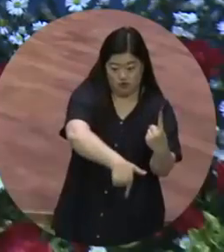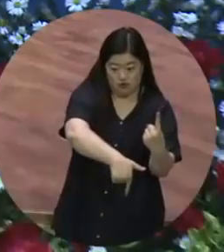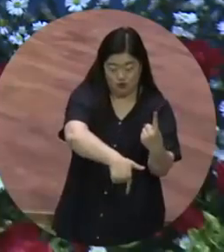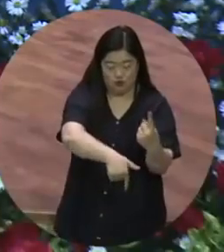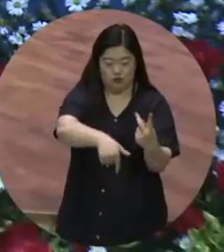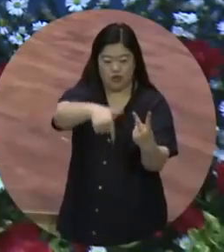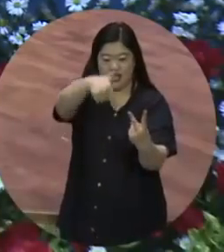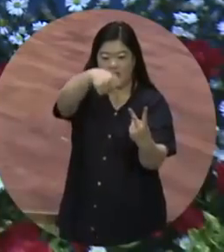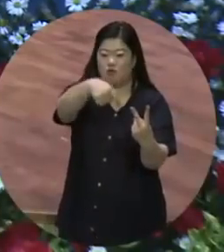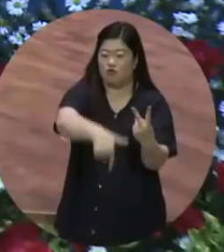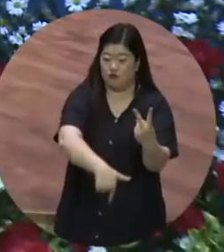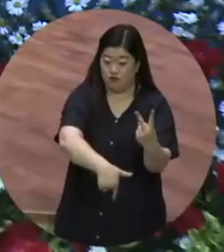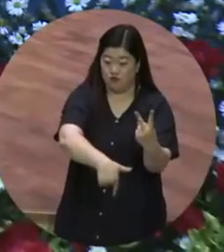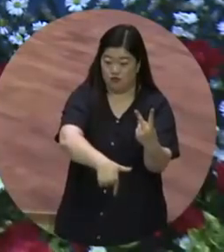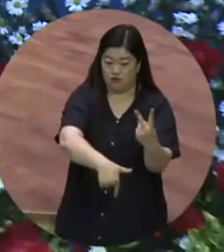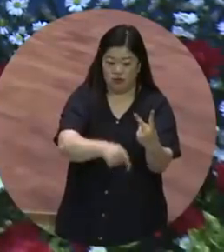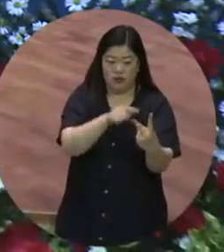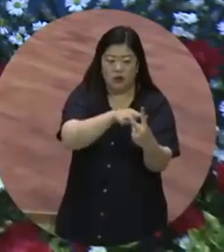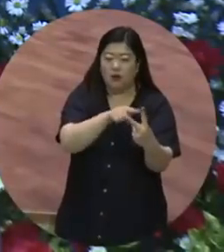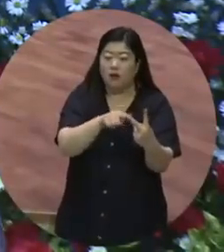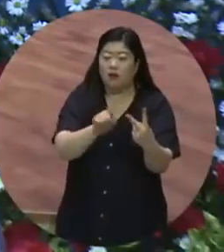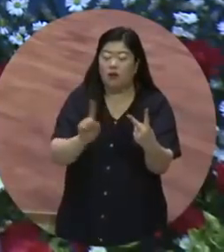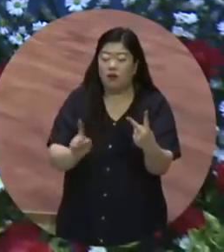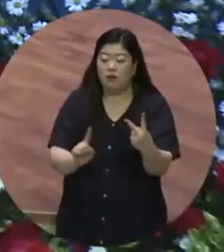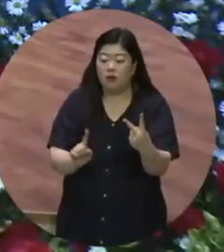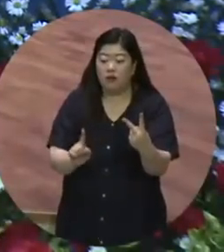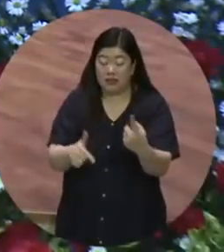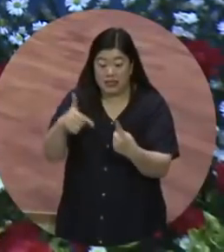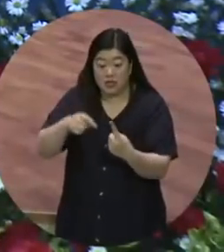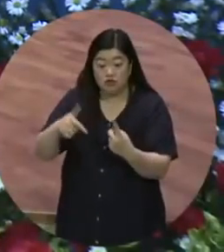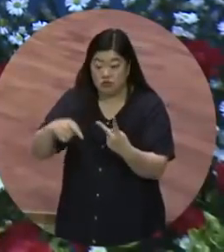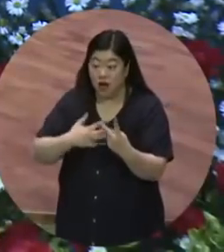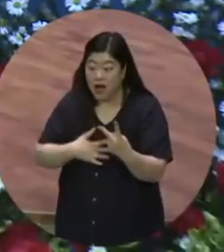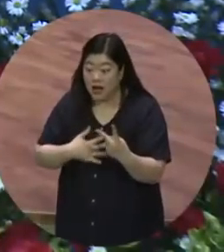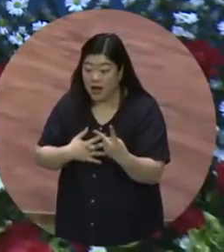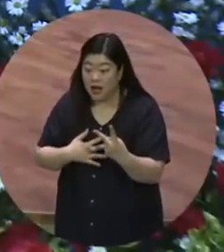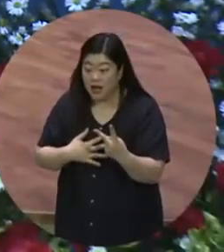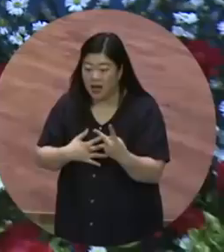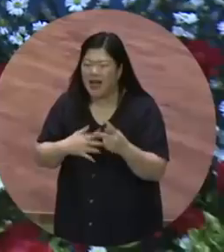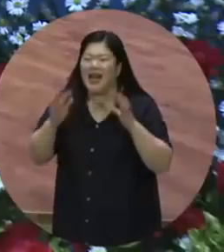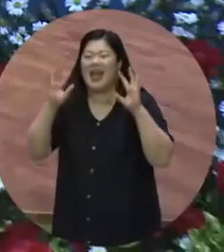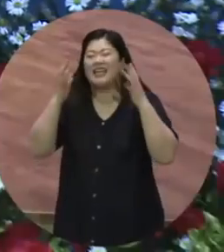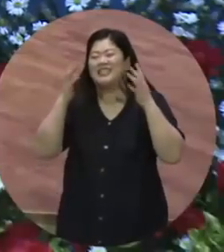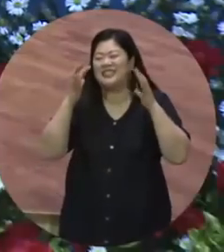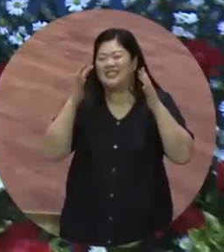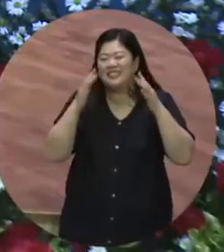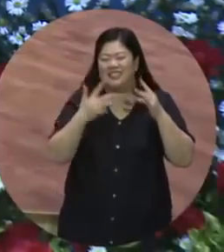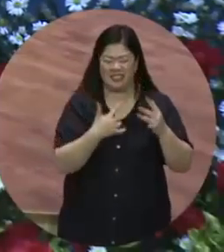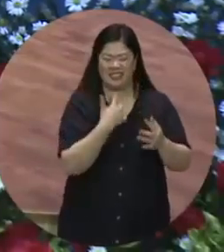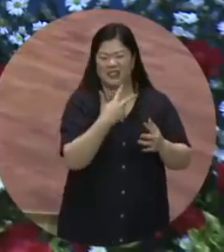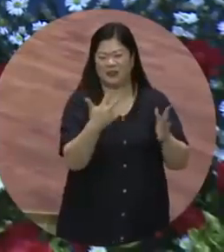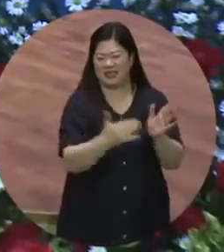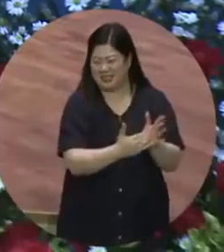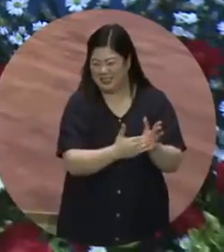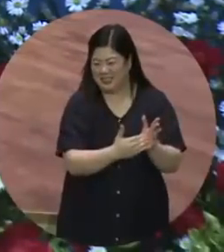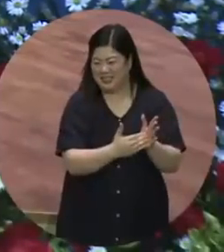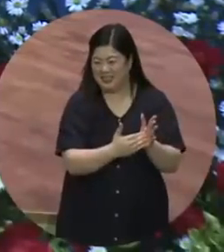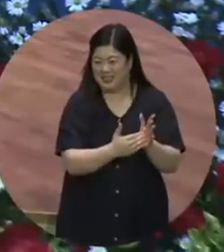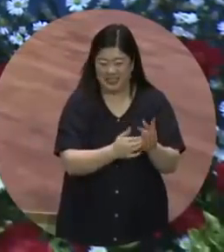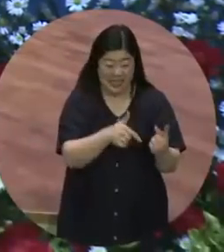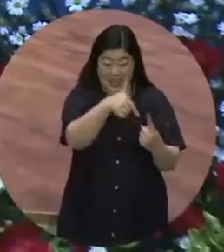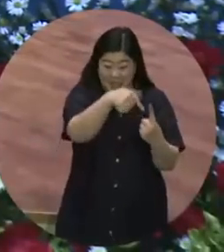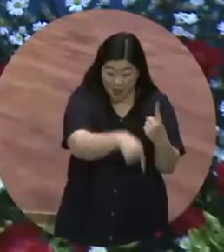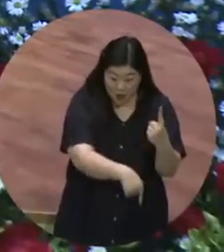주일날 내일 모레 이번 주일날 초청 렘넌트 1, 2국 아시죠? 애들 1년에 두 번 합니다. 교회에